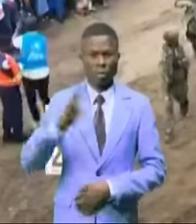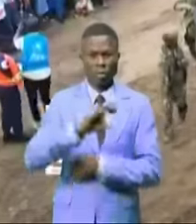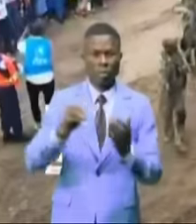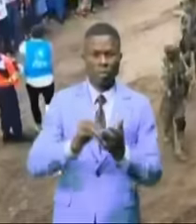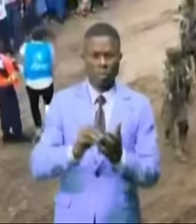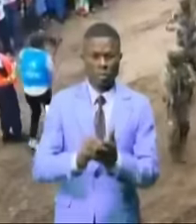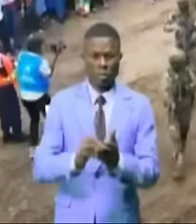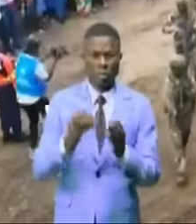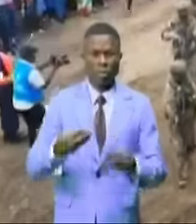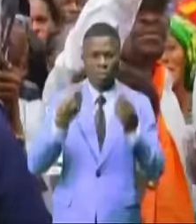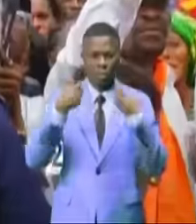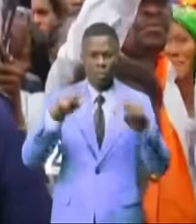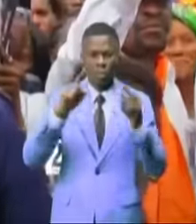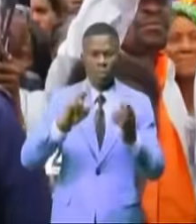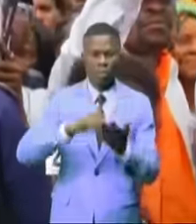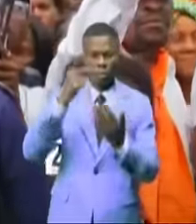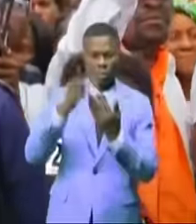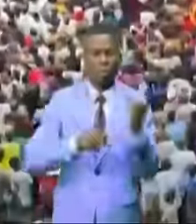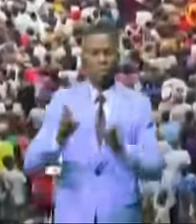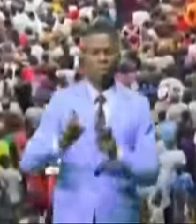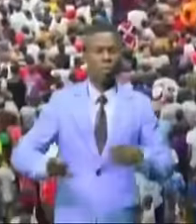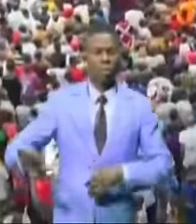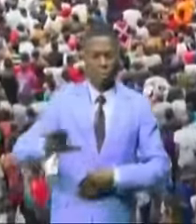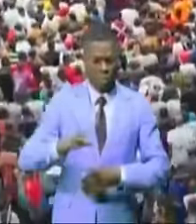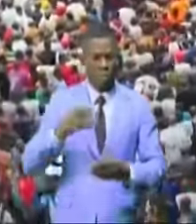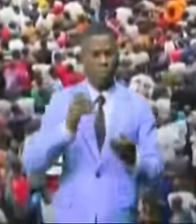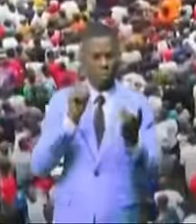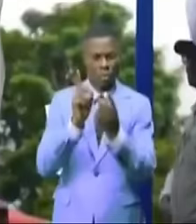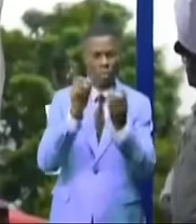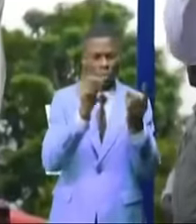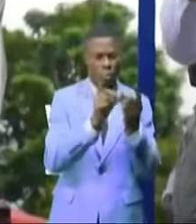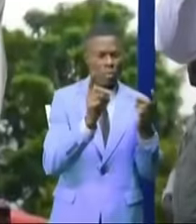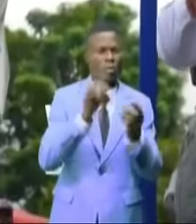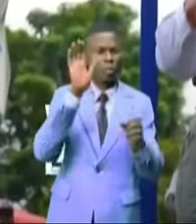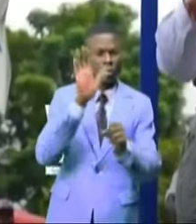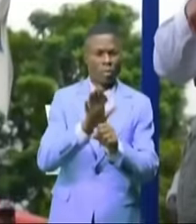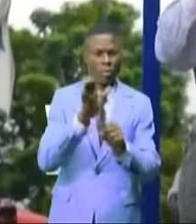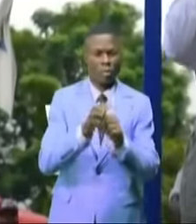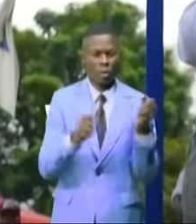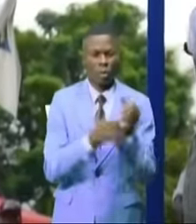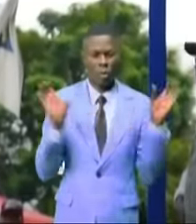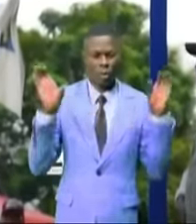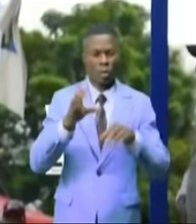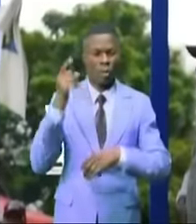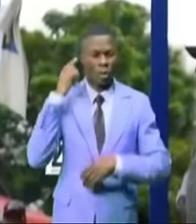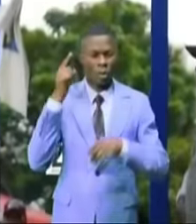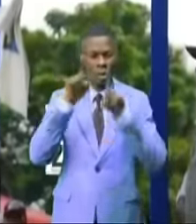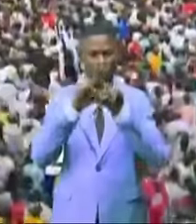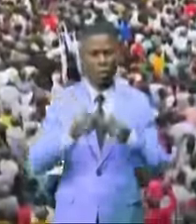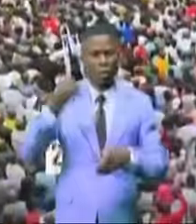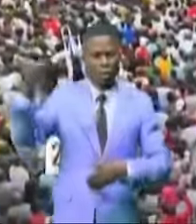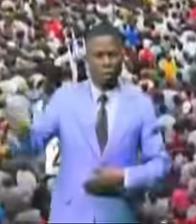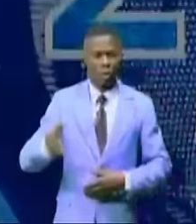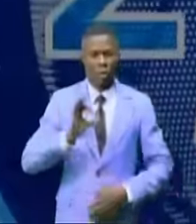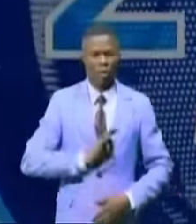vendre son programme de gouvernance. Partout où il est passé, c'est un monde fou qui est venu l'écouter et l'accueillir.